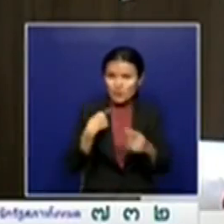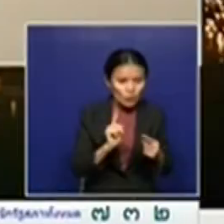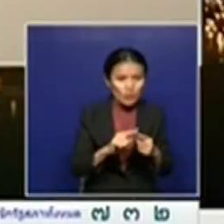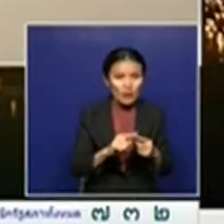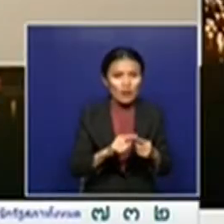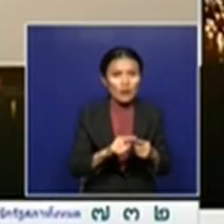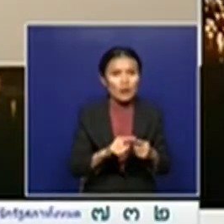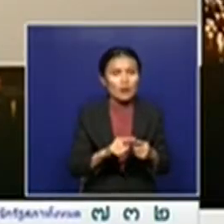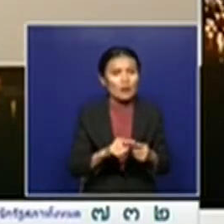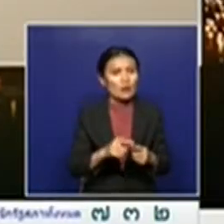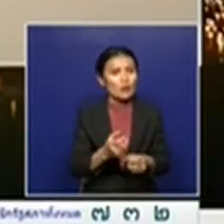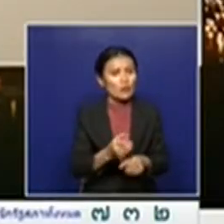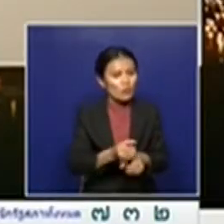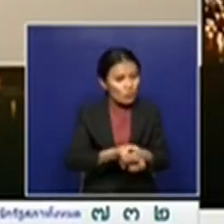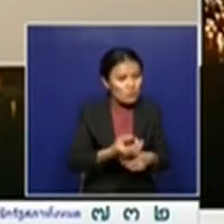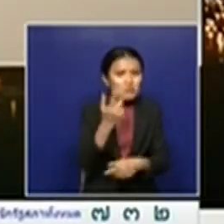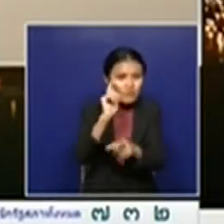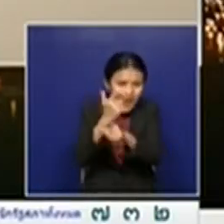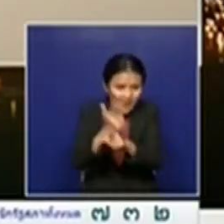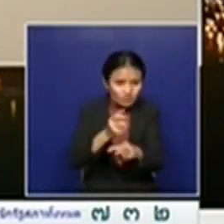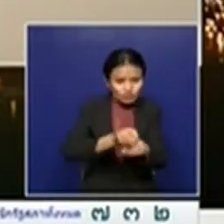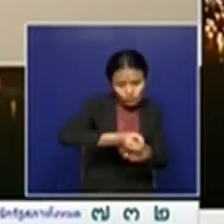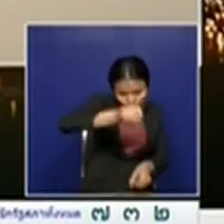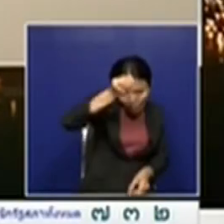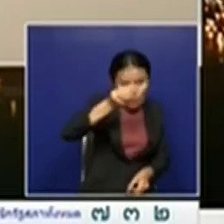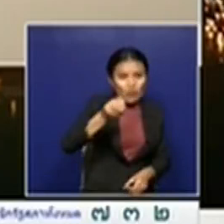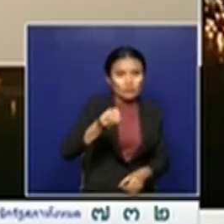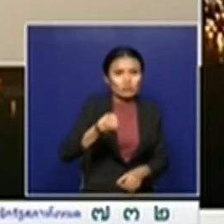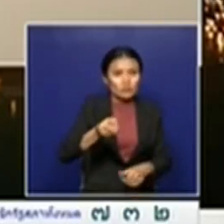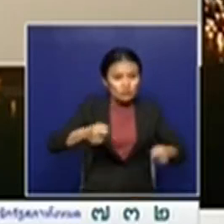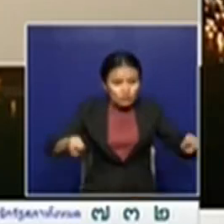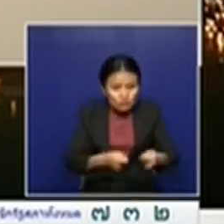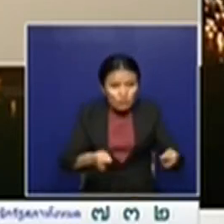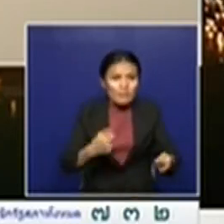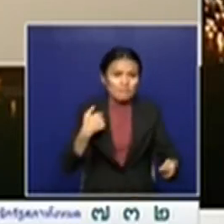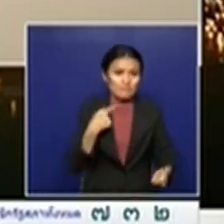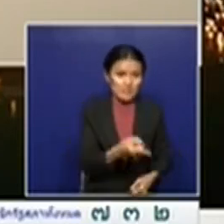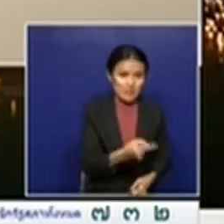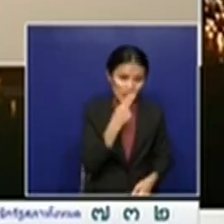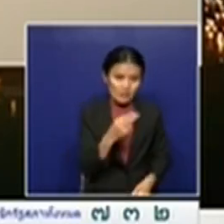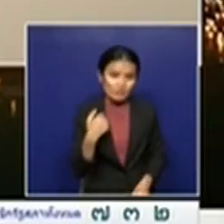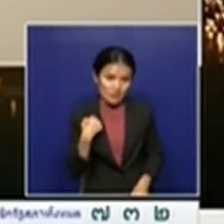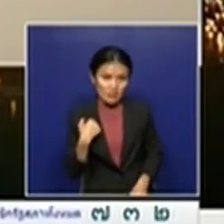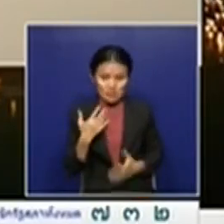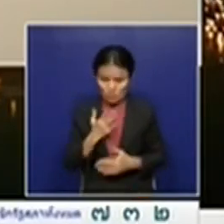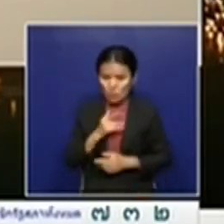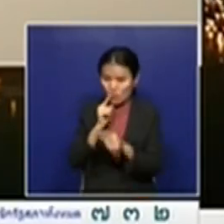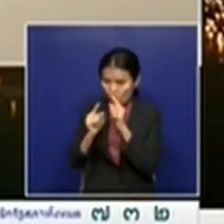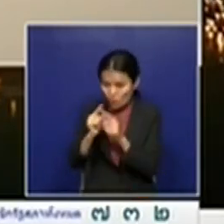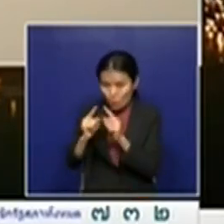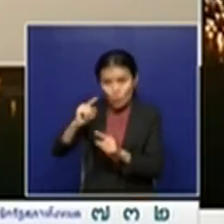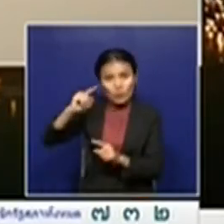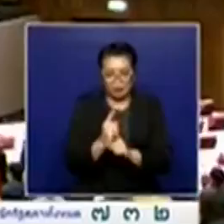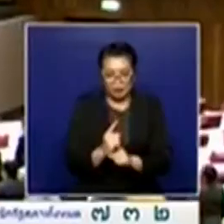ลงด้วยท่าทีการปฏิเสธโดยสิ้นเชิงกับบางข้อเสนอและรับบางเรื่องที่ยังมีคำถามอย่างเรื่องของ